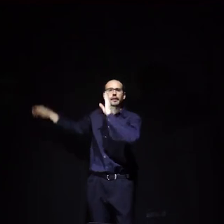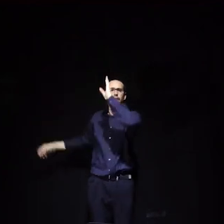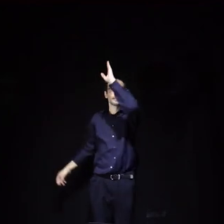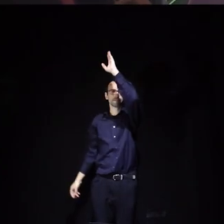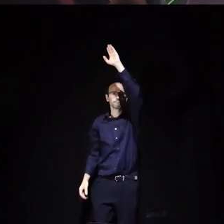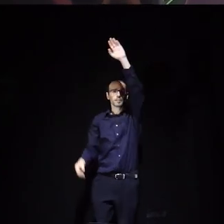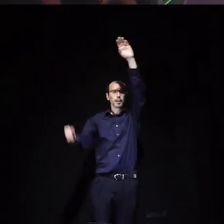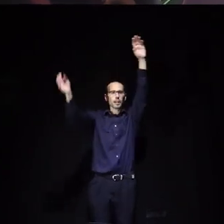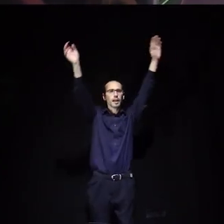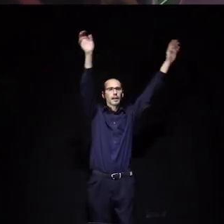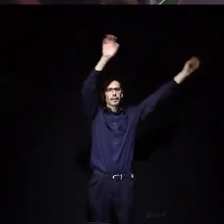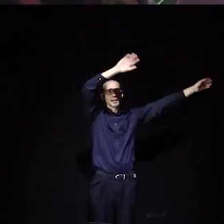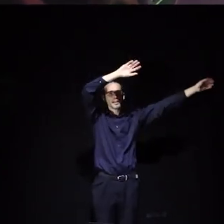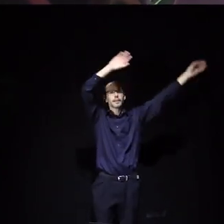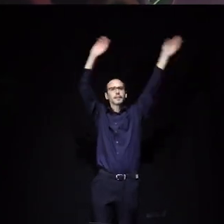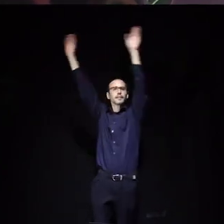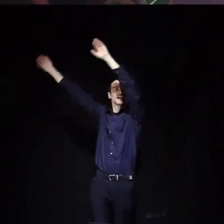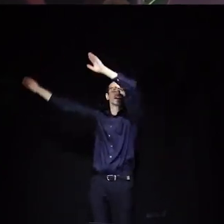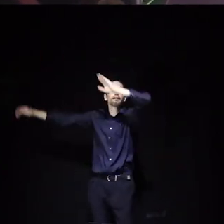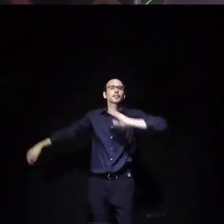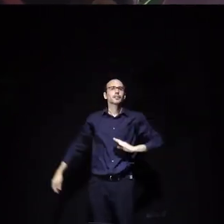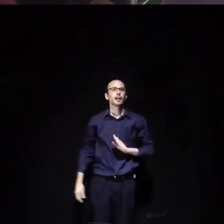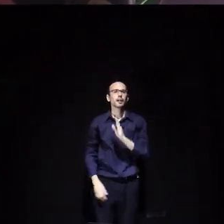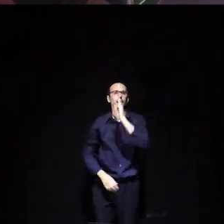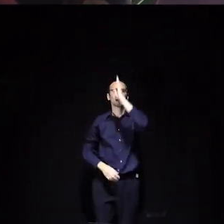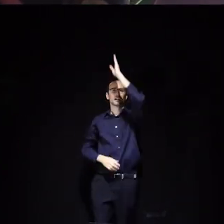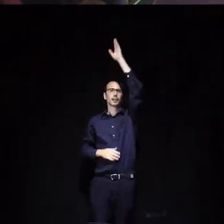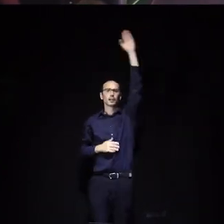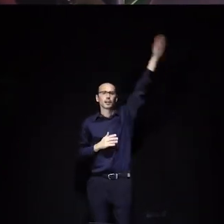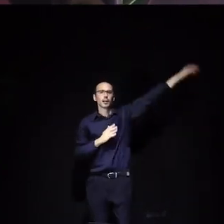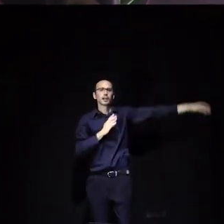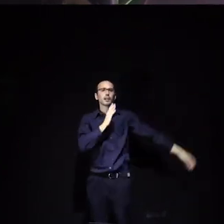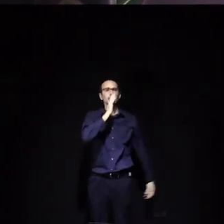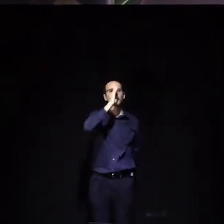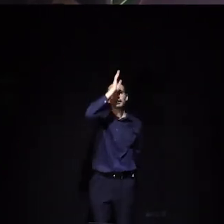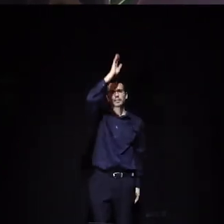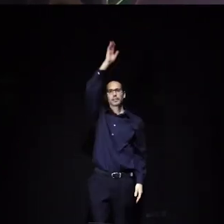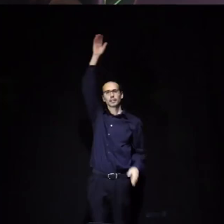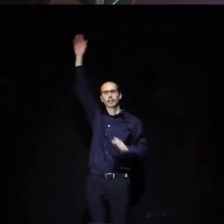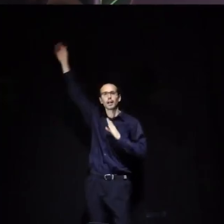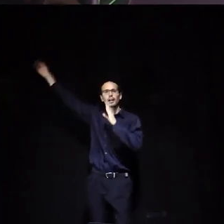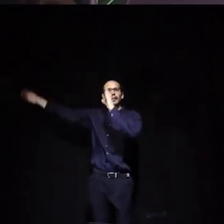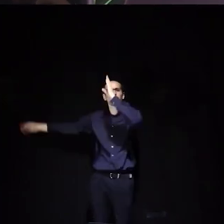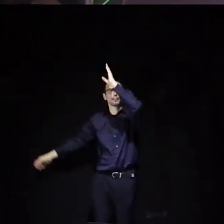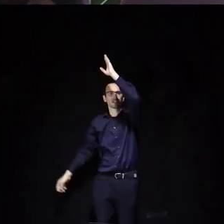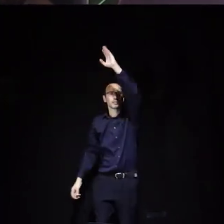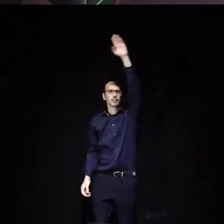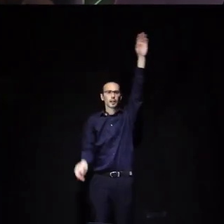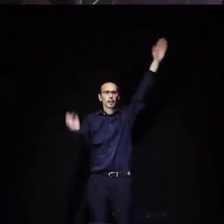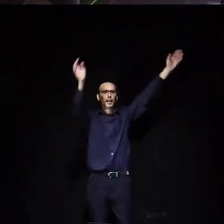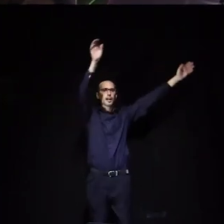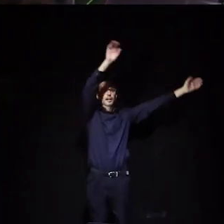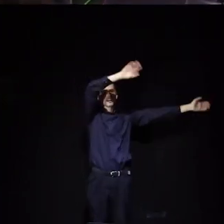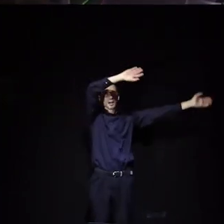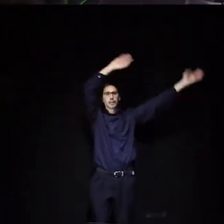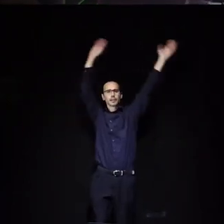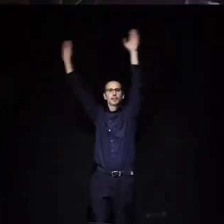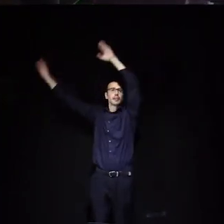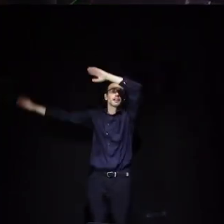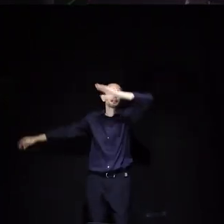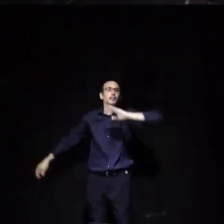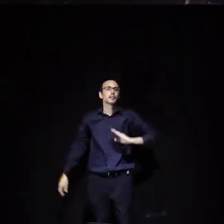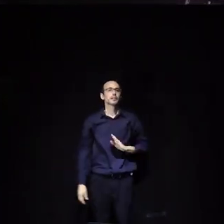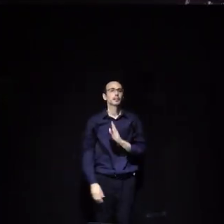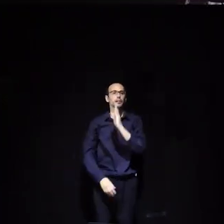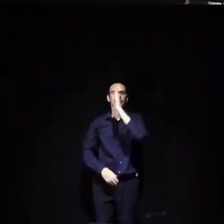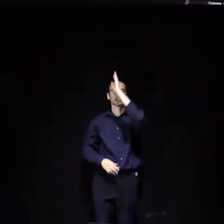la la la la la la la la la la la la la la la